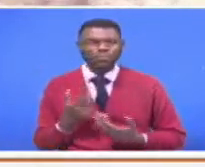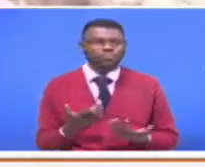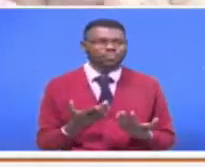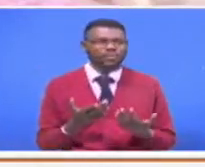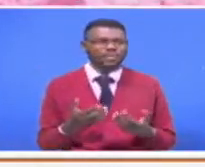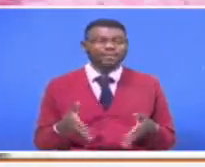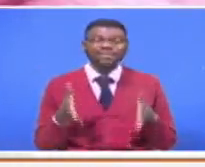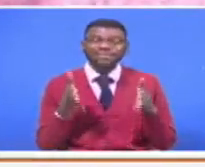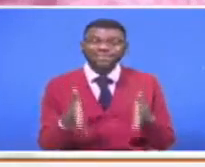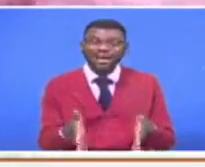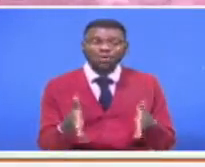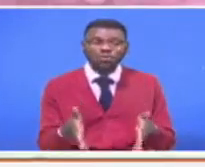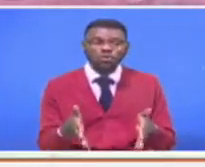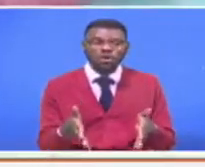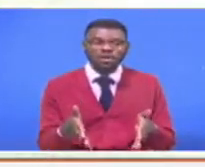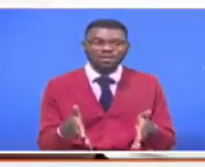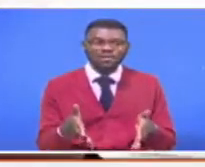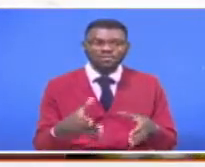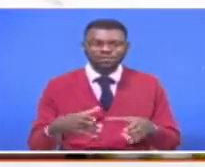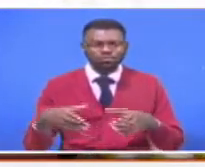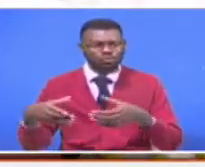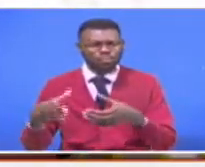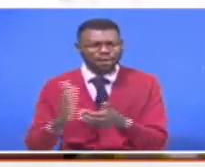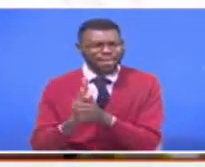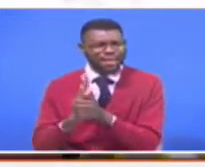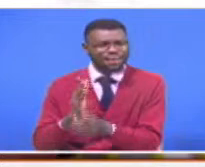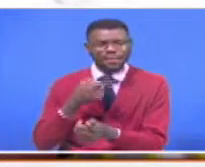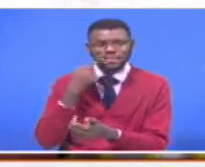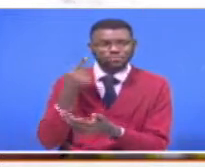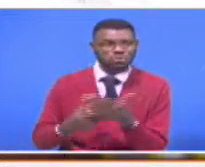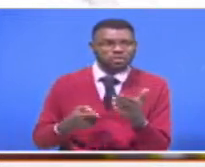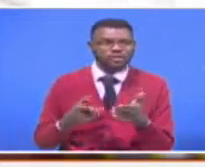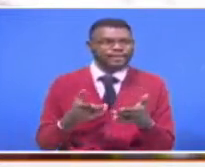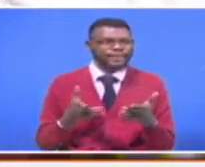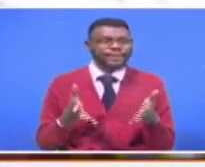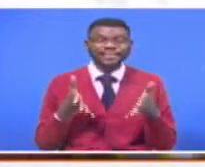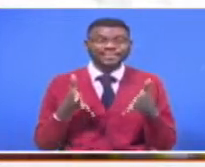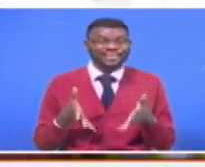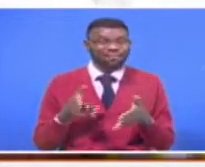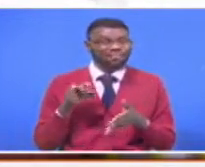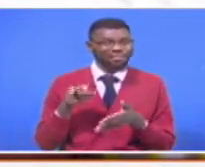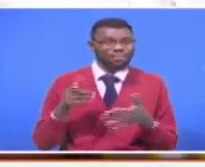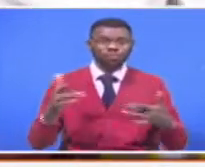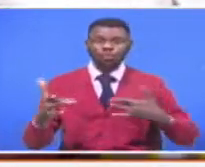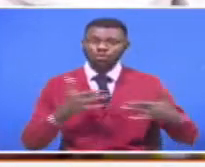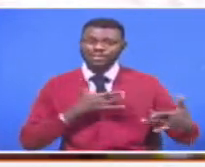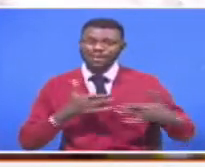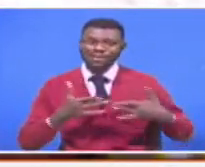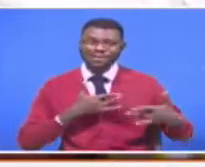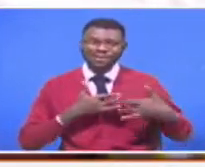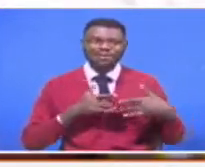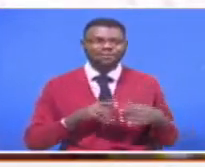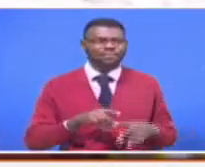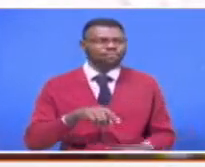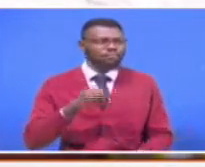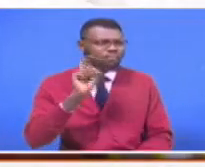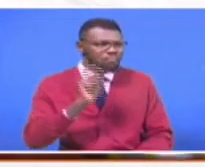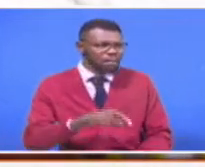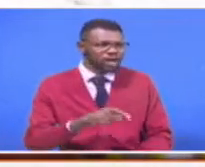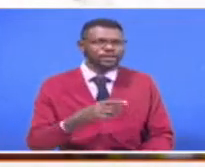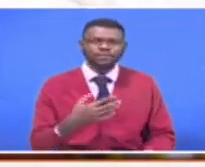Upungufu huo sasa, kulingana na wataalamu, ni jambo ambalo haliwezi puuziliwa. Na hivyo, ni sharti